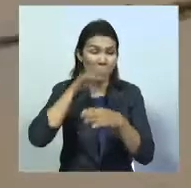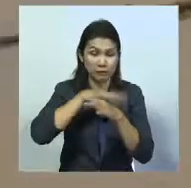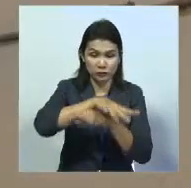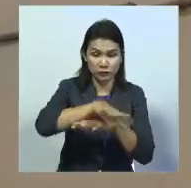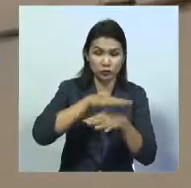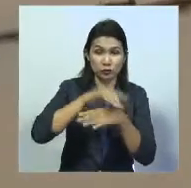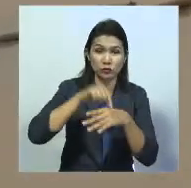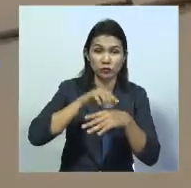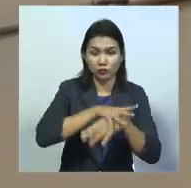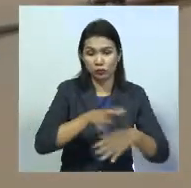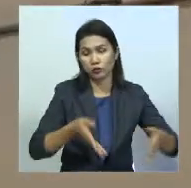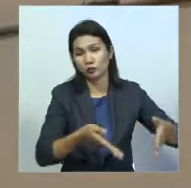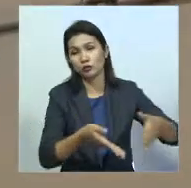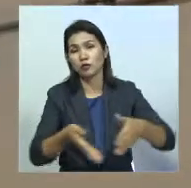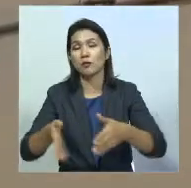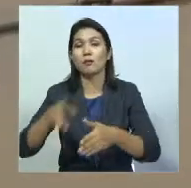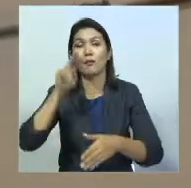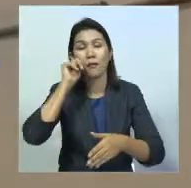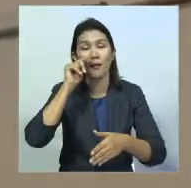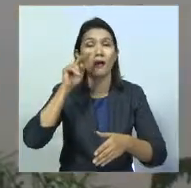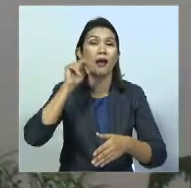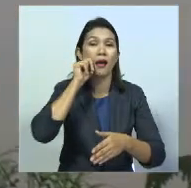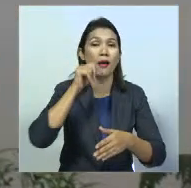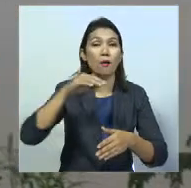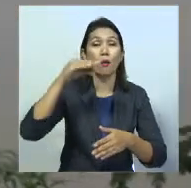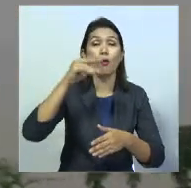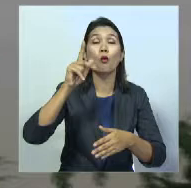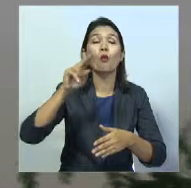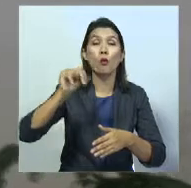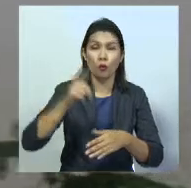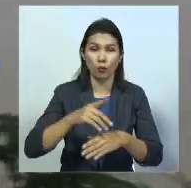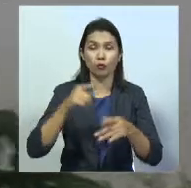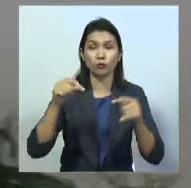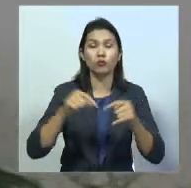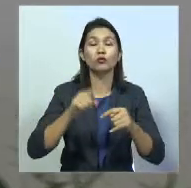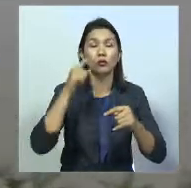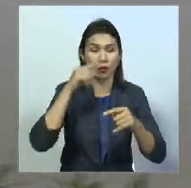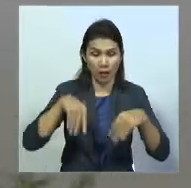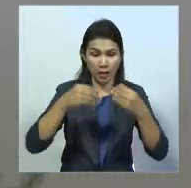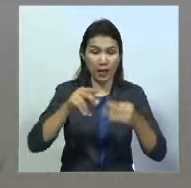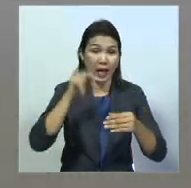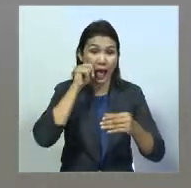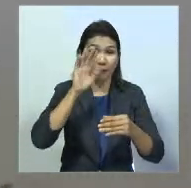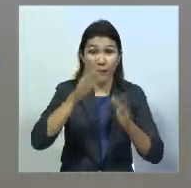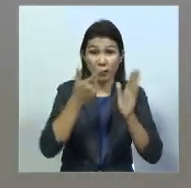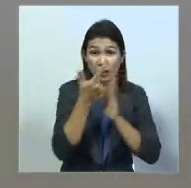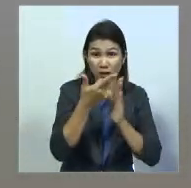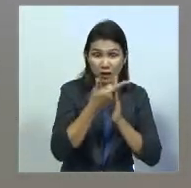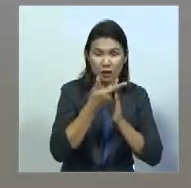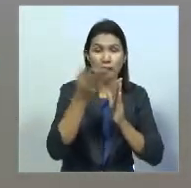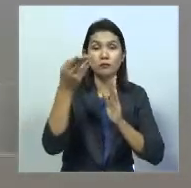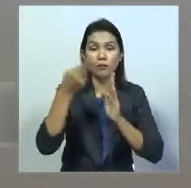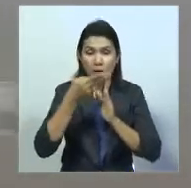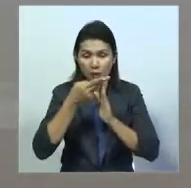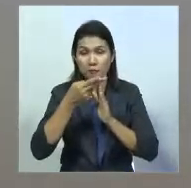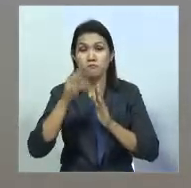ำคานจะไหลลงสู่แม่น้ำโขงที่ปากคานนครหลวงพระบางคาดว่าจะทำให้แม่น้ำโขงจังหวัดเลยหนองคายบึงก